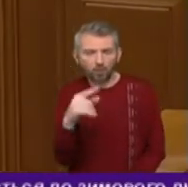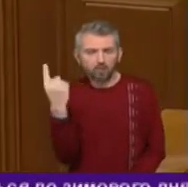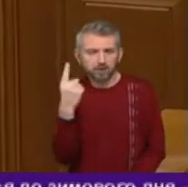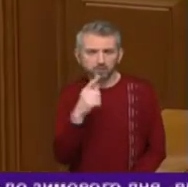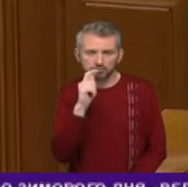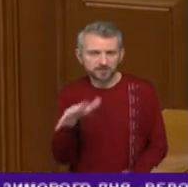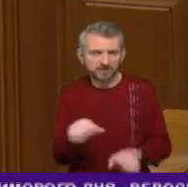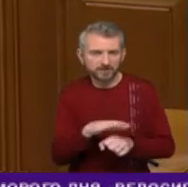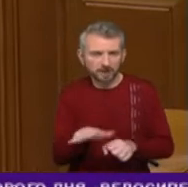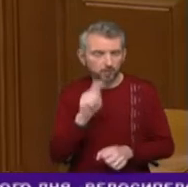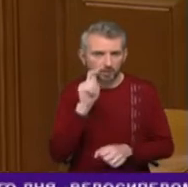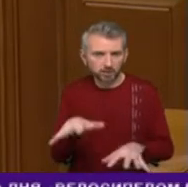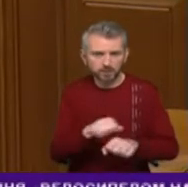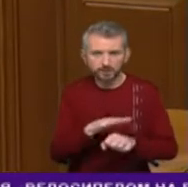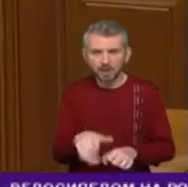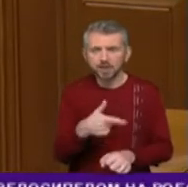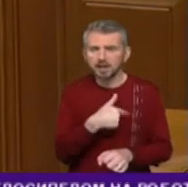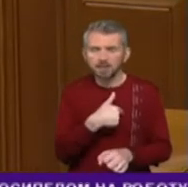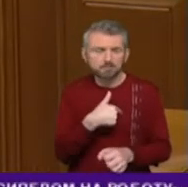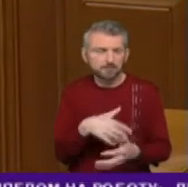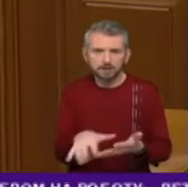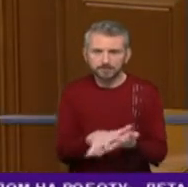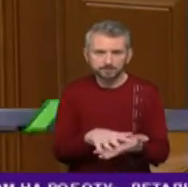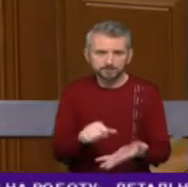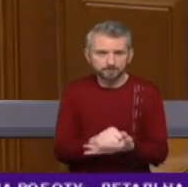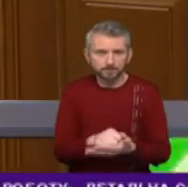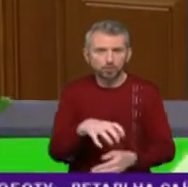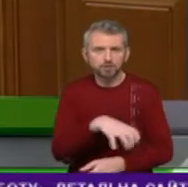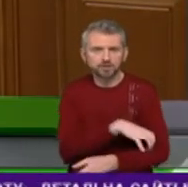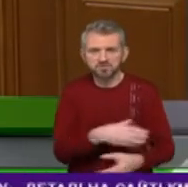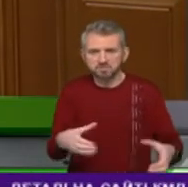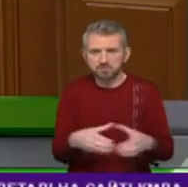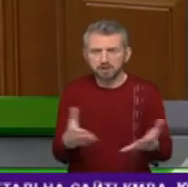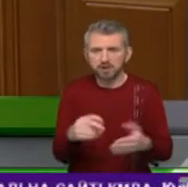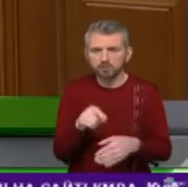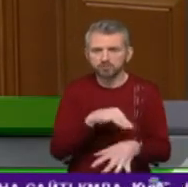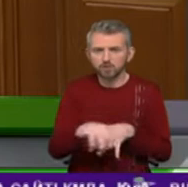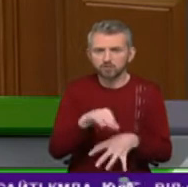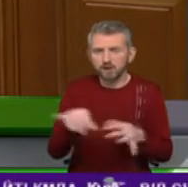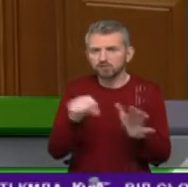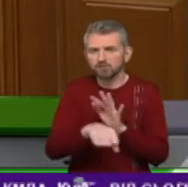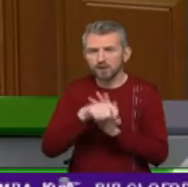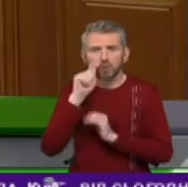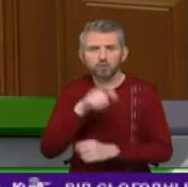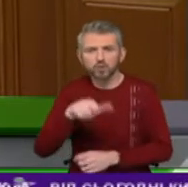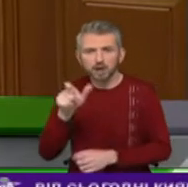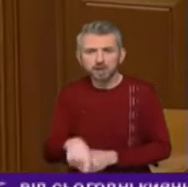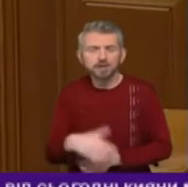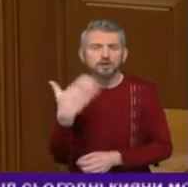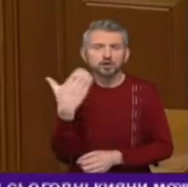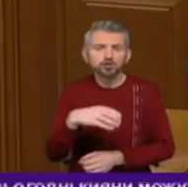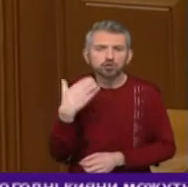Ми заб'ємо цвях в труну комуністичної партії, яка тут катувала, вбивала українців.